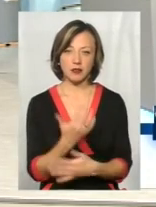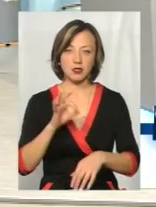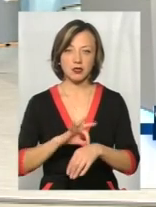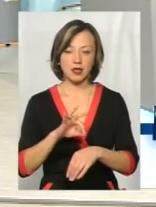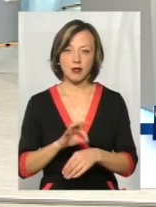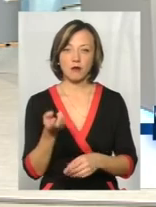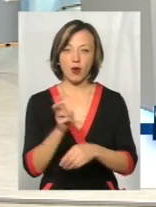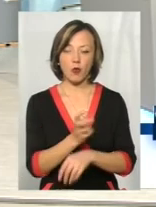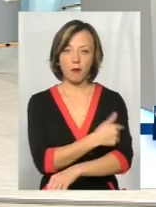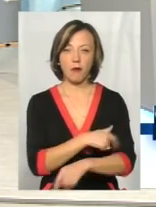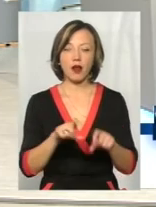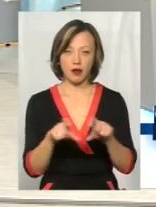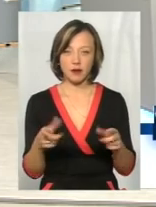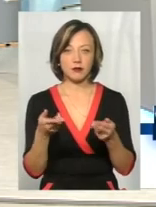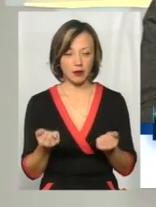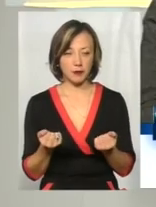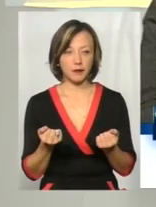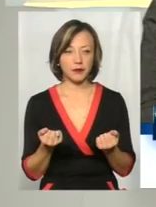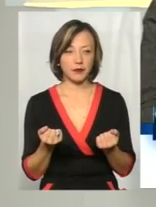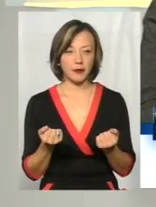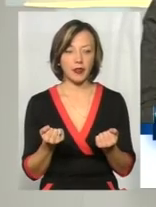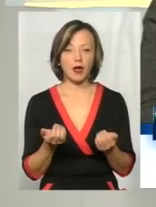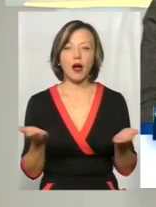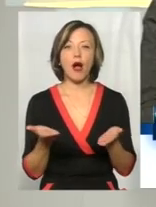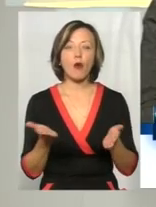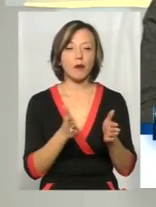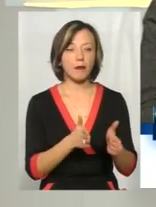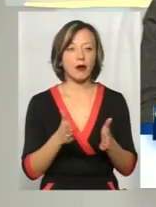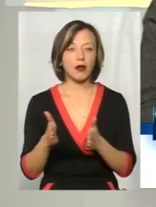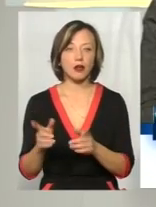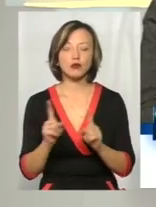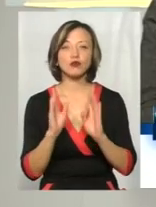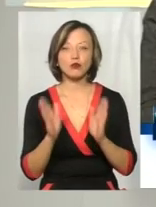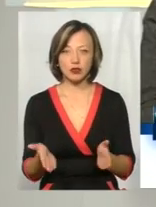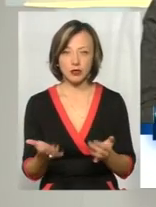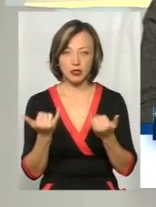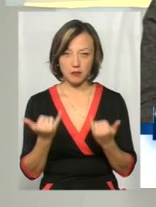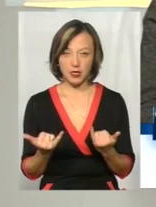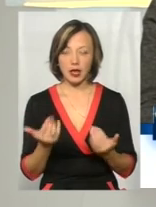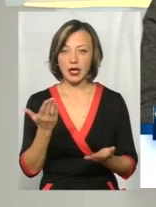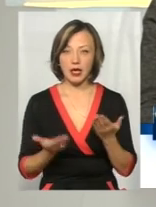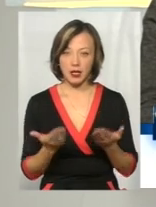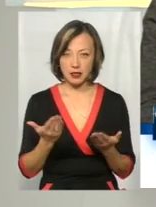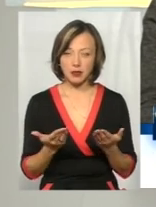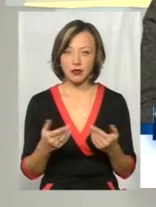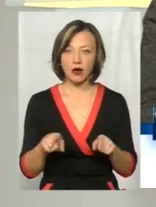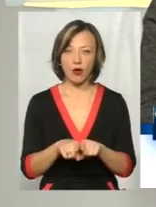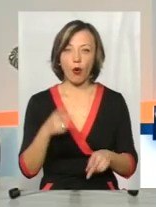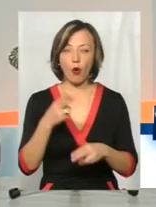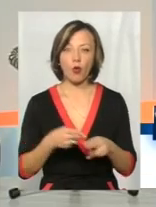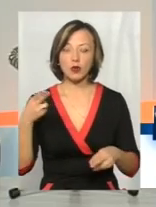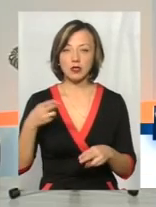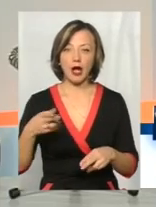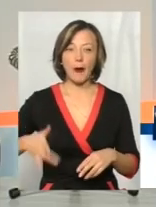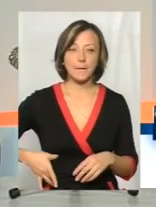в поліклініку, так? Який порядок і що буде? если какой-то острый признак,